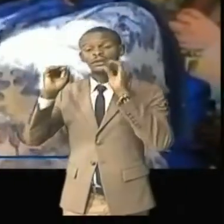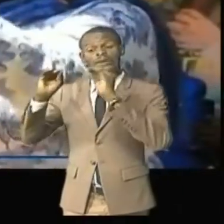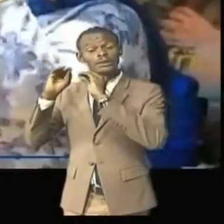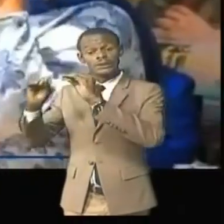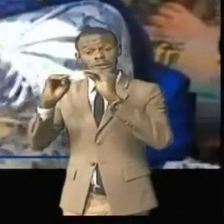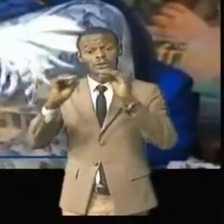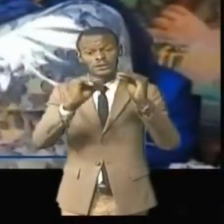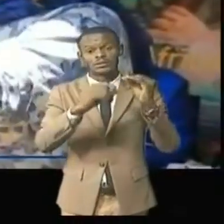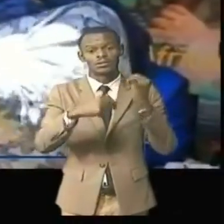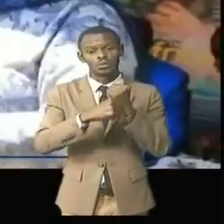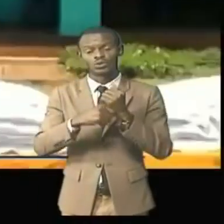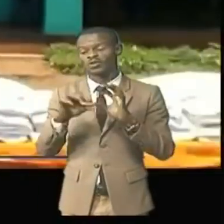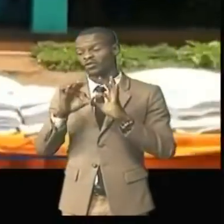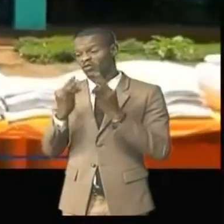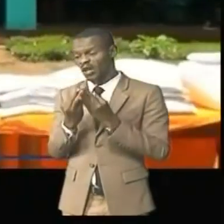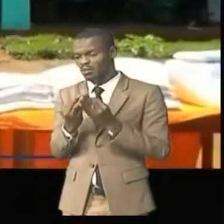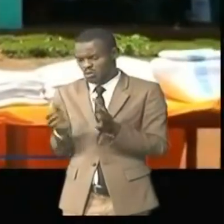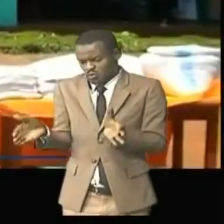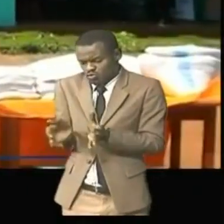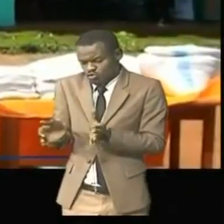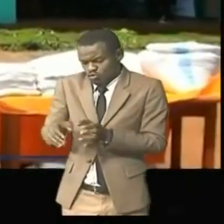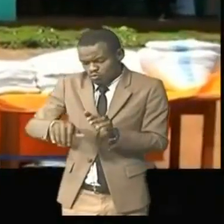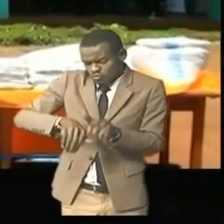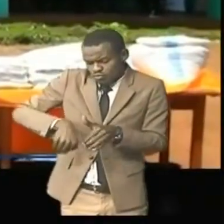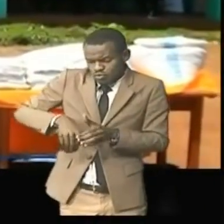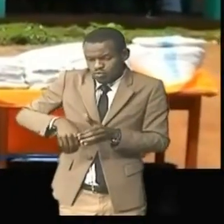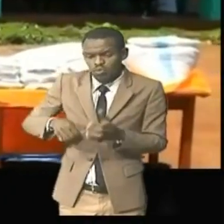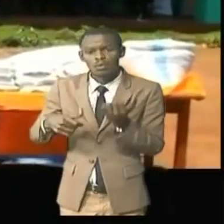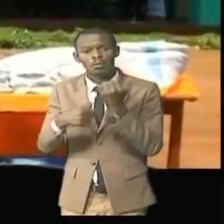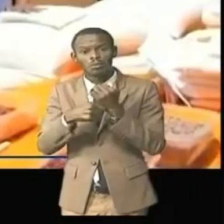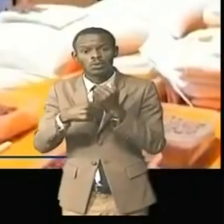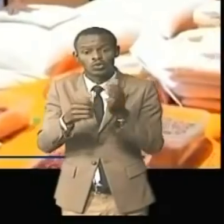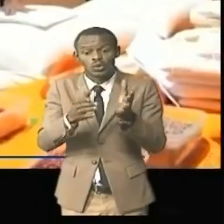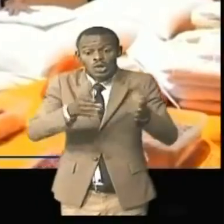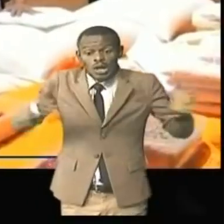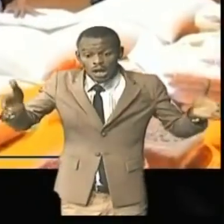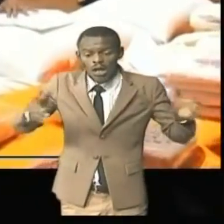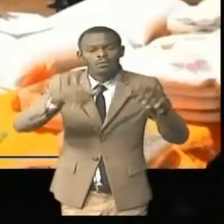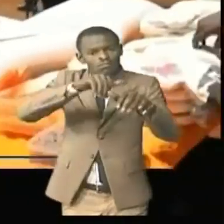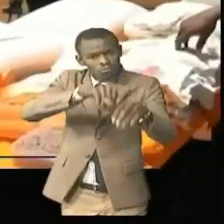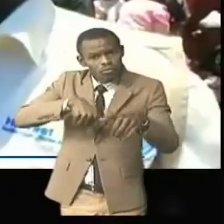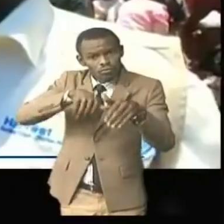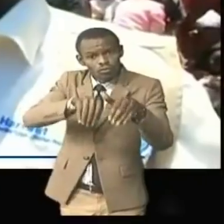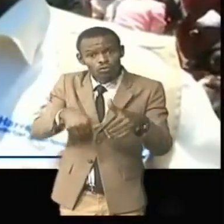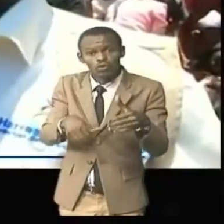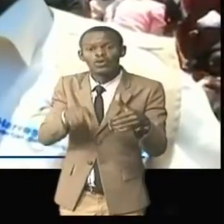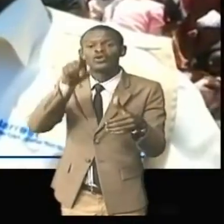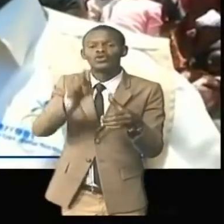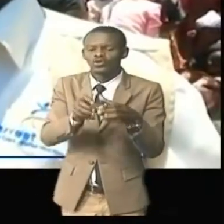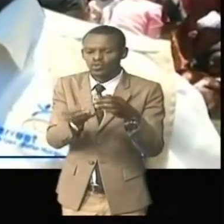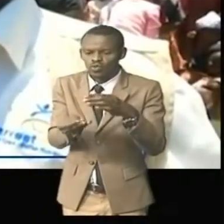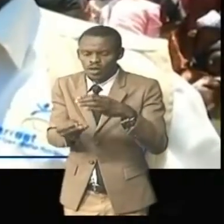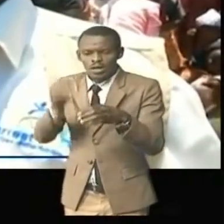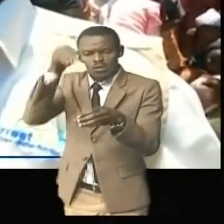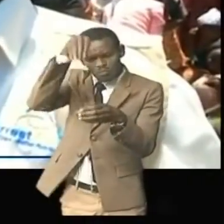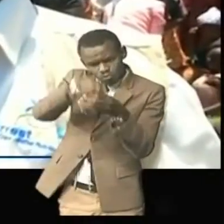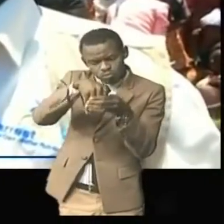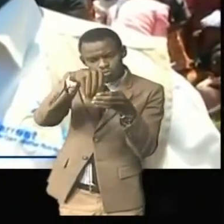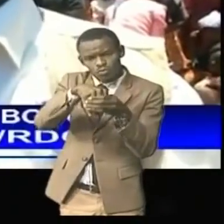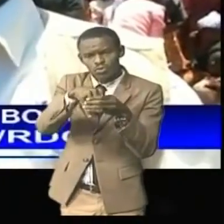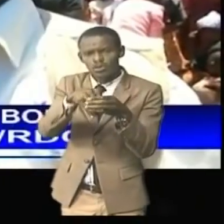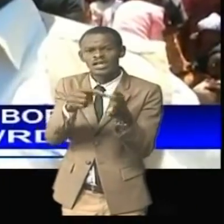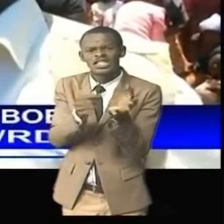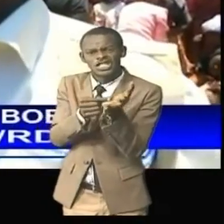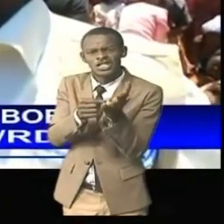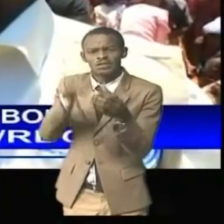concessionnaires agrimultiplicateurs sur les valeurs agronomiques et nutritionnelles des cultures biofortifiées. Alors, les semences qu'on leur a données, ce ne sont pas